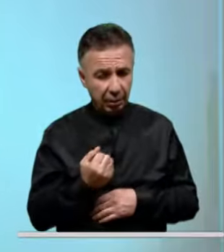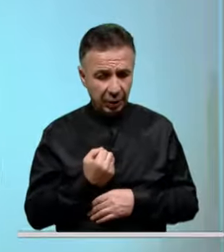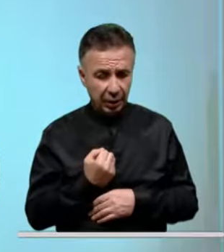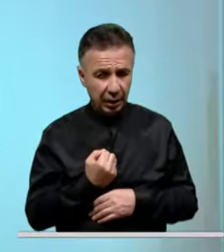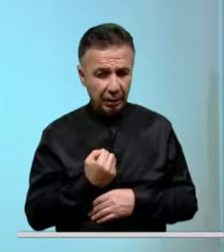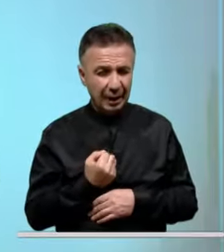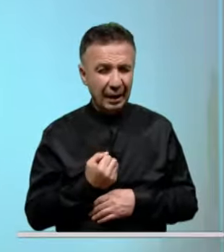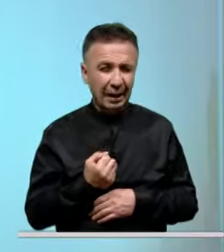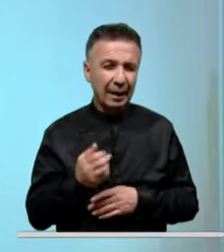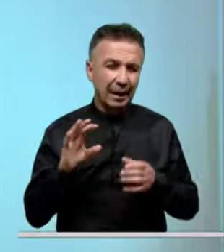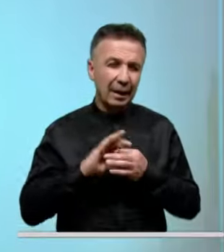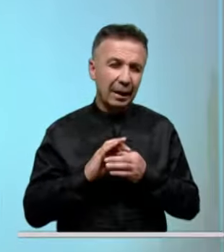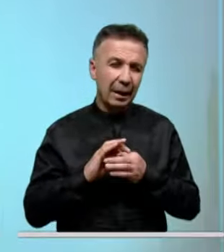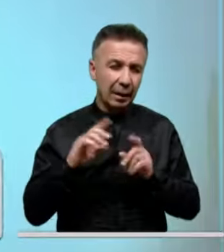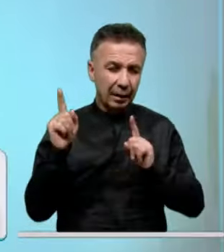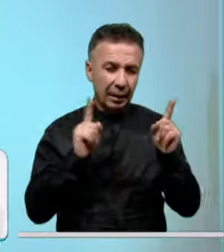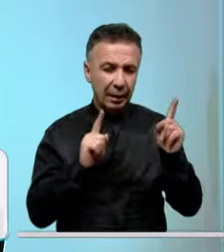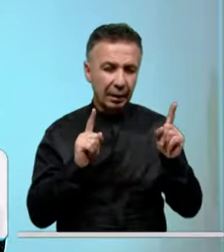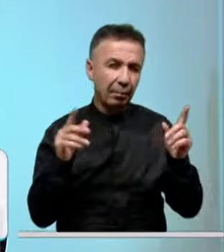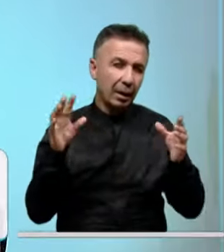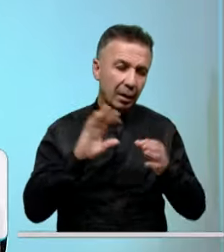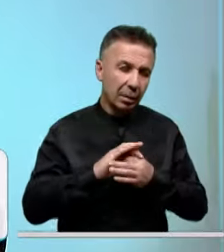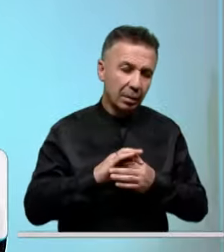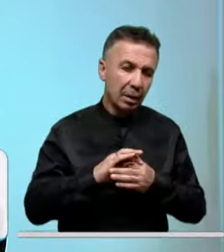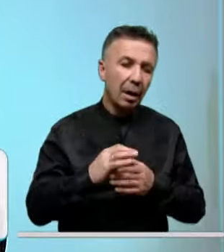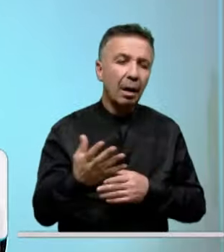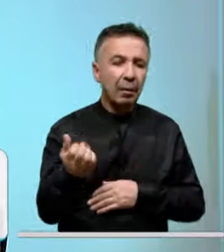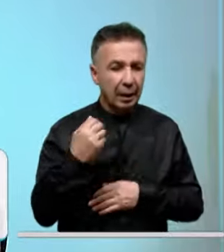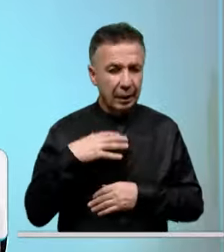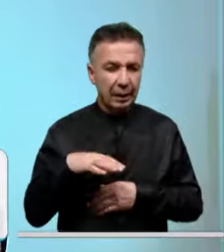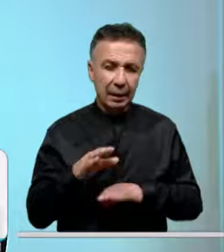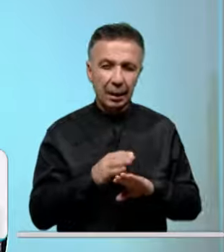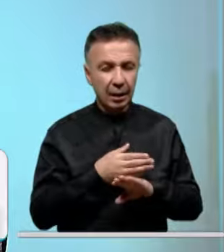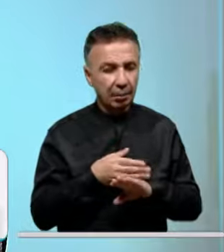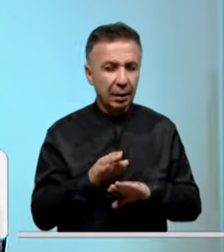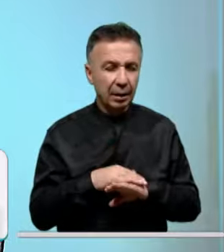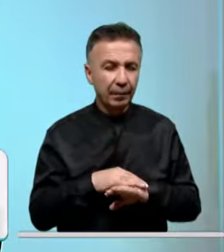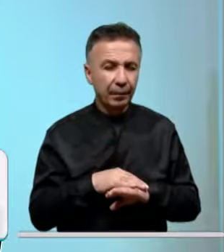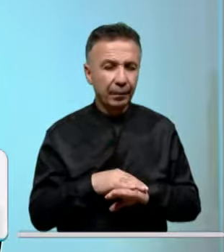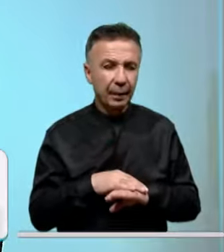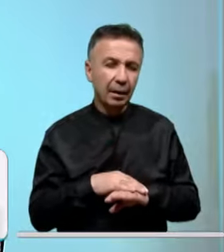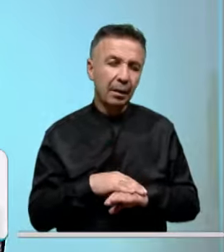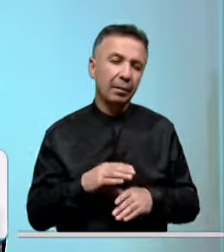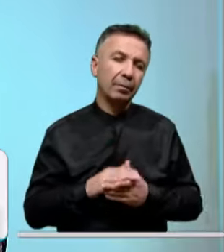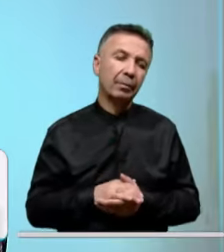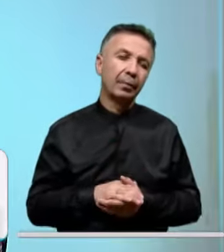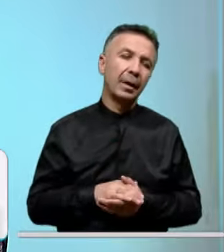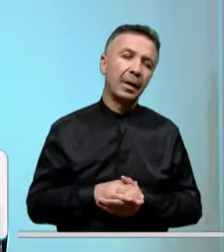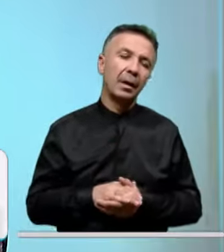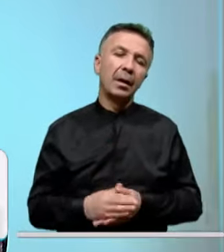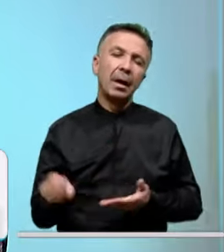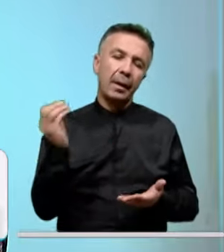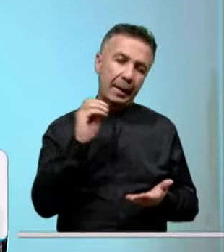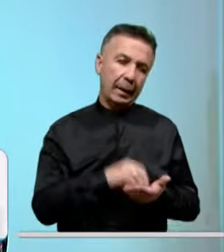siteye giriyorsunuz. İlgili sitede siz satın almak istediğiniz ürünü sepete mi ekledin deniyor. Öyle deniliyor,